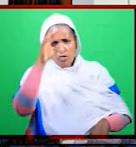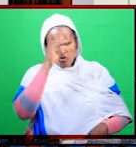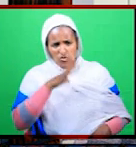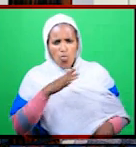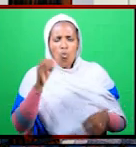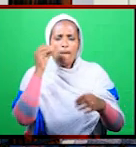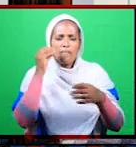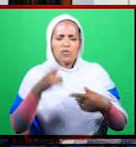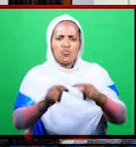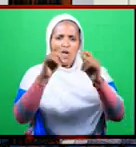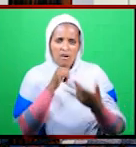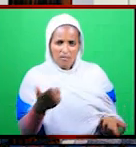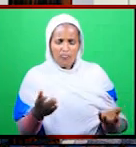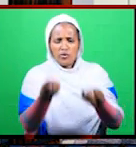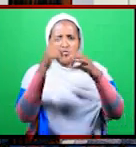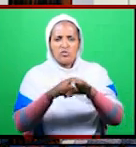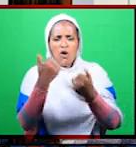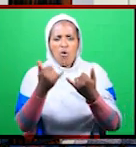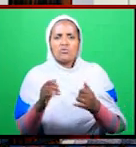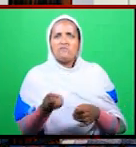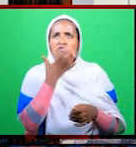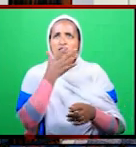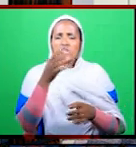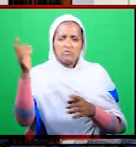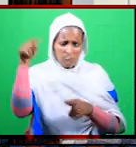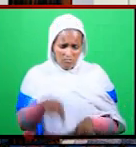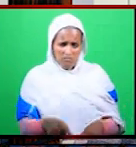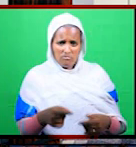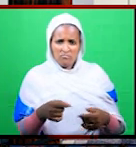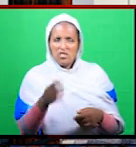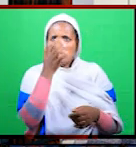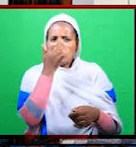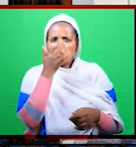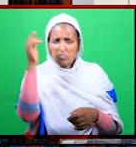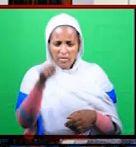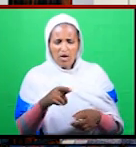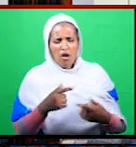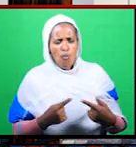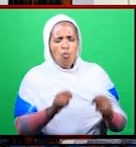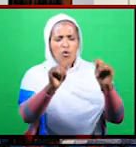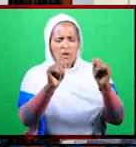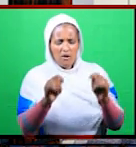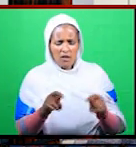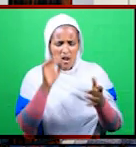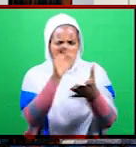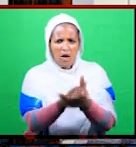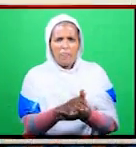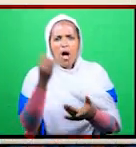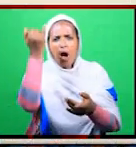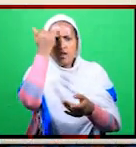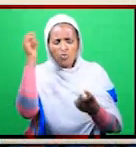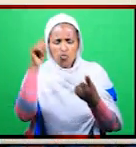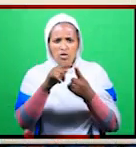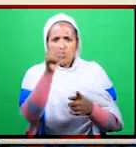መንታ መንገድ ላይ ቆሞ ወደዚህ ሊሄድ ወደዚህ ሊሄድ እያለ ሲጠራጠር መሀል ላይ ማለት ይመሽበታል፣ ሌሊት አውሬ